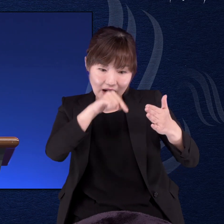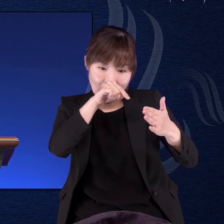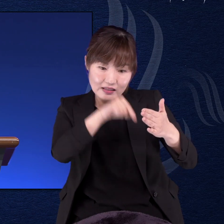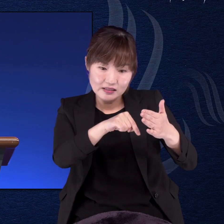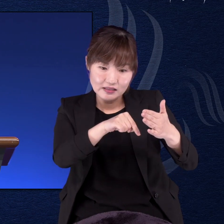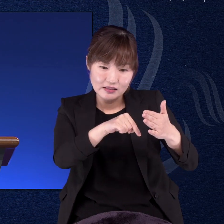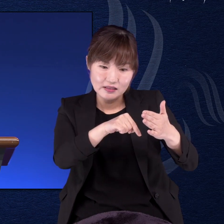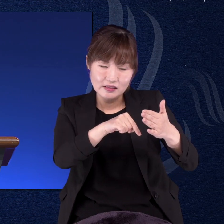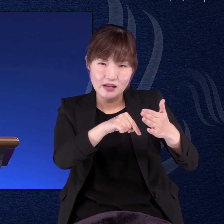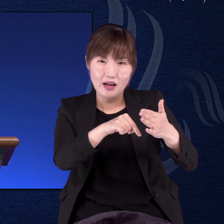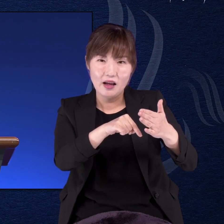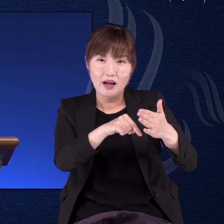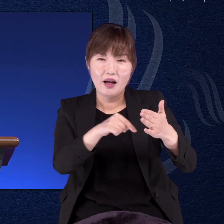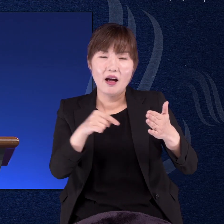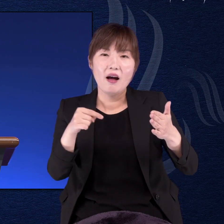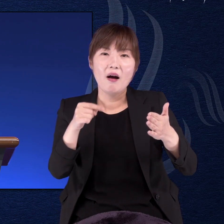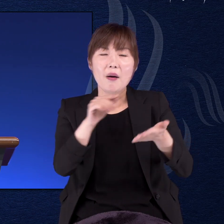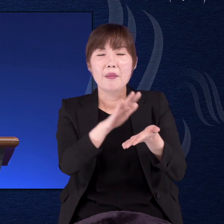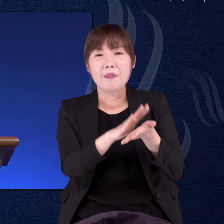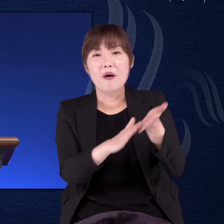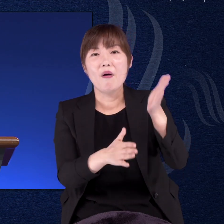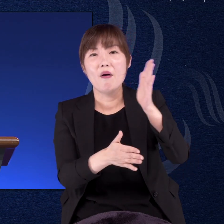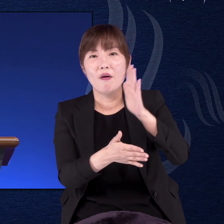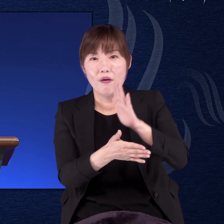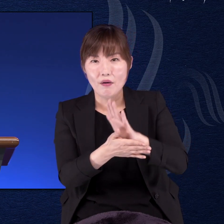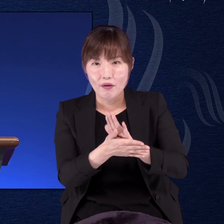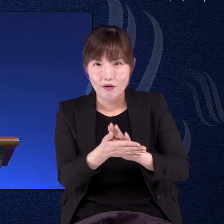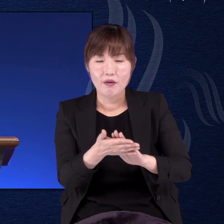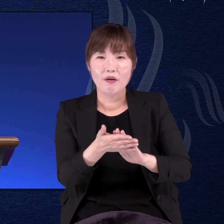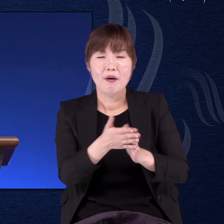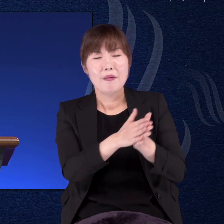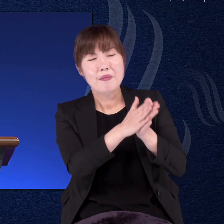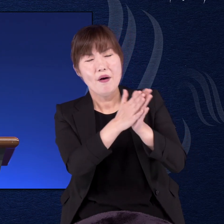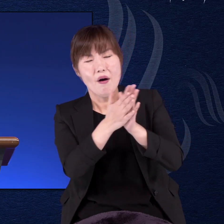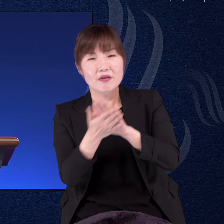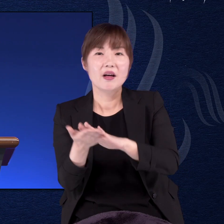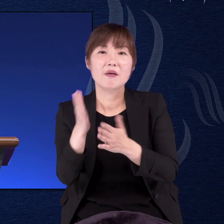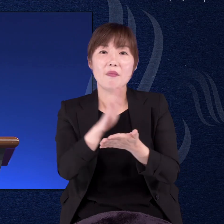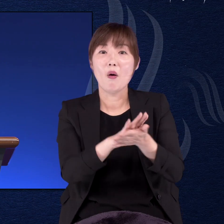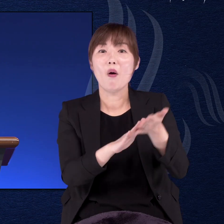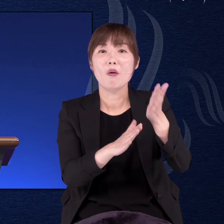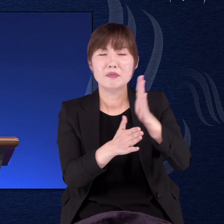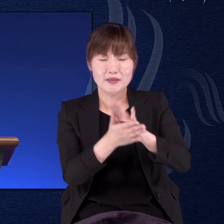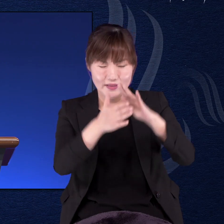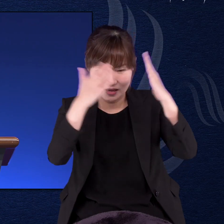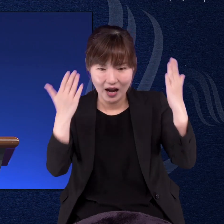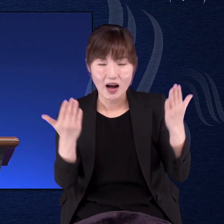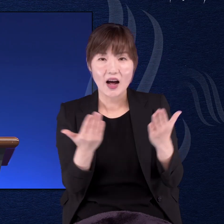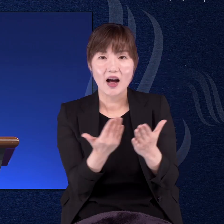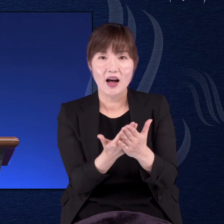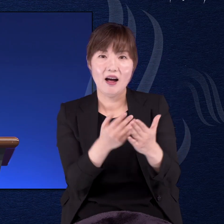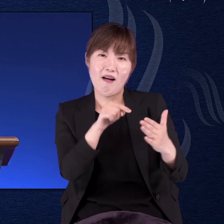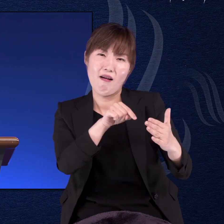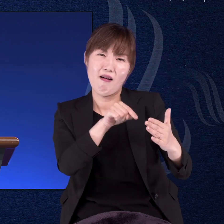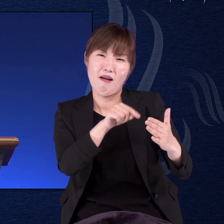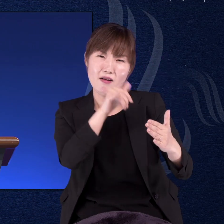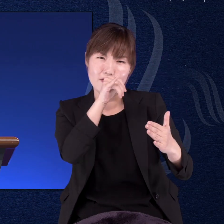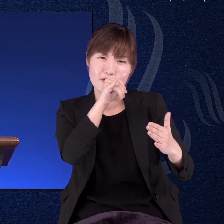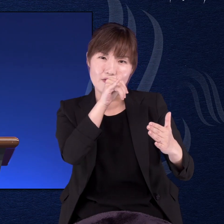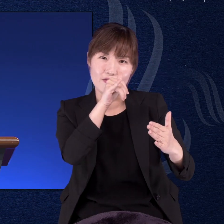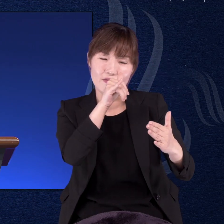부모님들은 누구보다 성경을 읽으셔야 된다고 생각해요. 그리고 성경적 부모 양육에 대해서도 공부하셔야